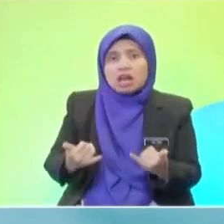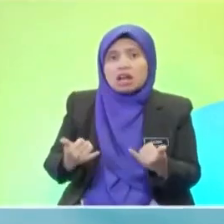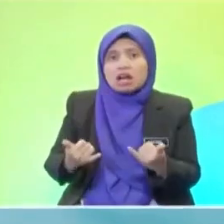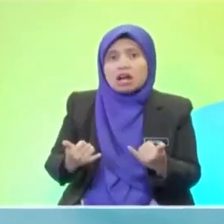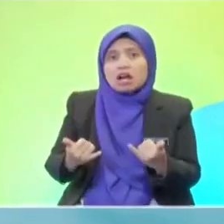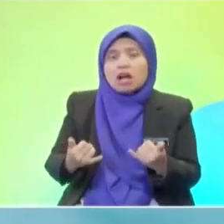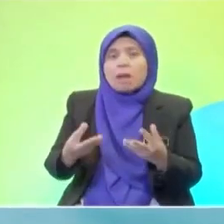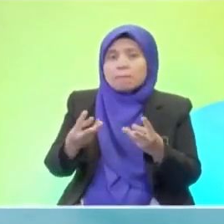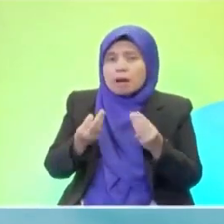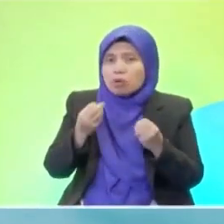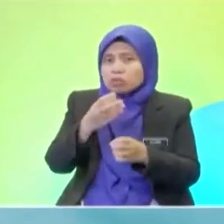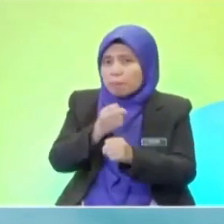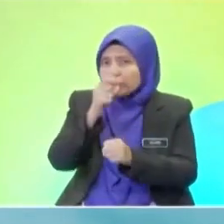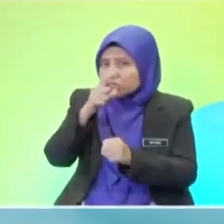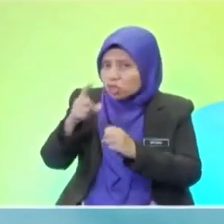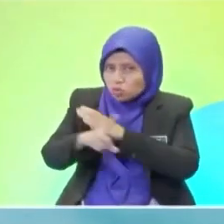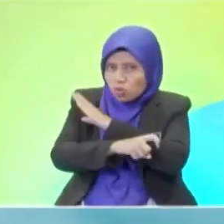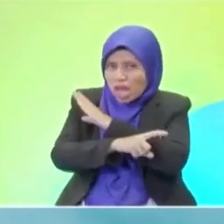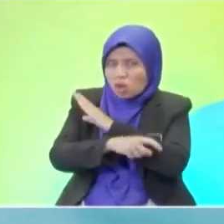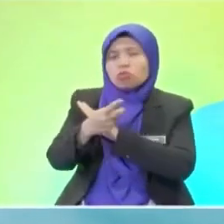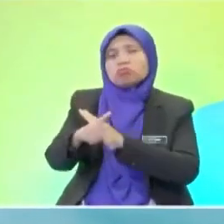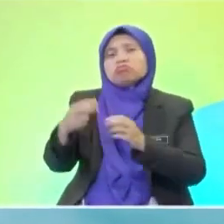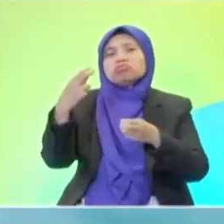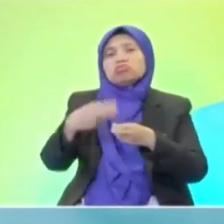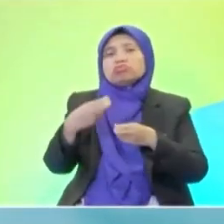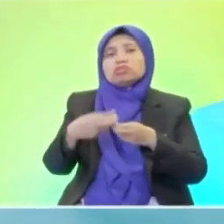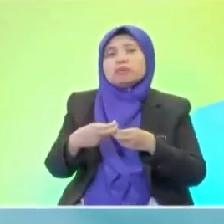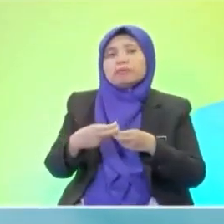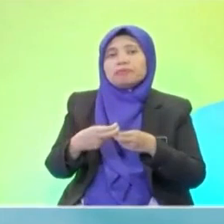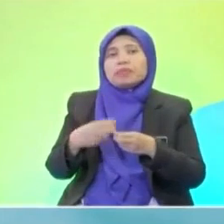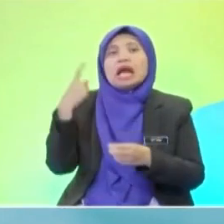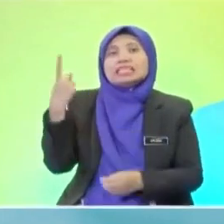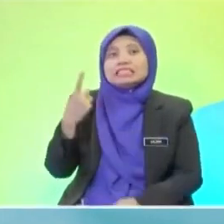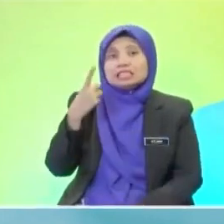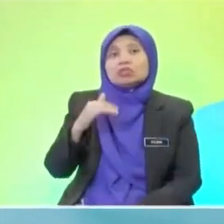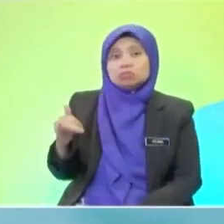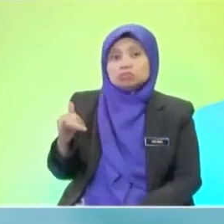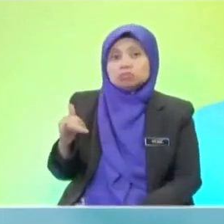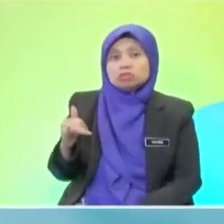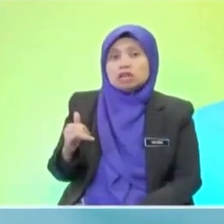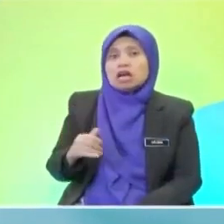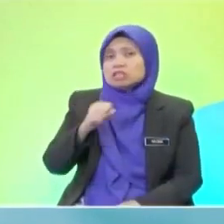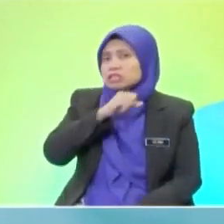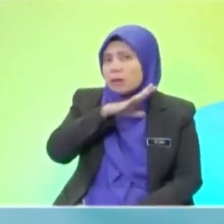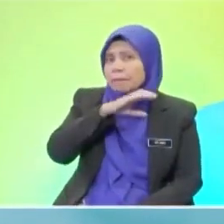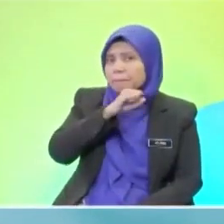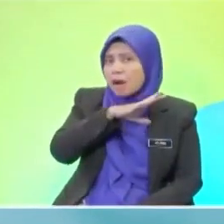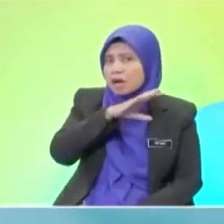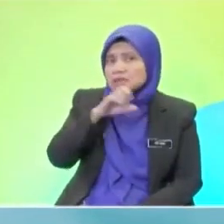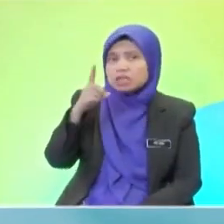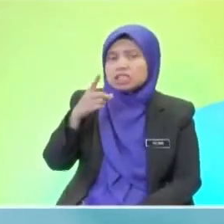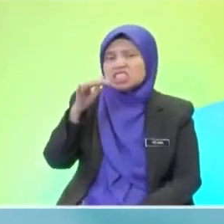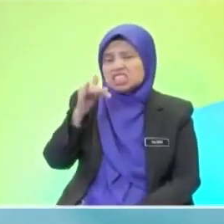mau dapat seekor ikan pun susah selalunya sampah sore lah yang